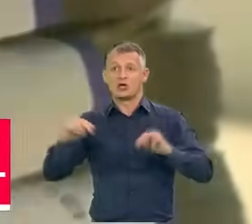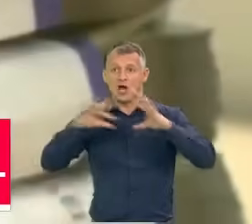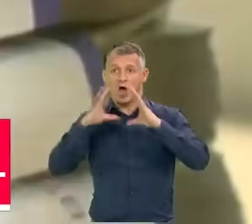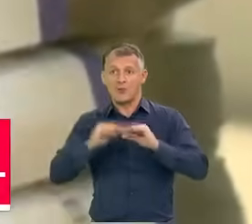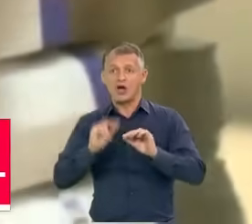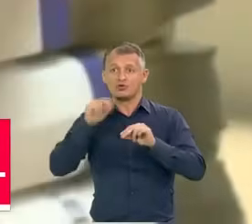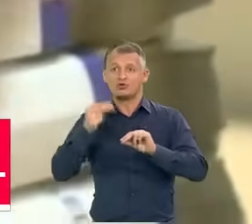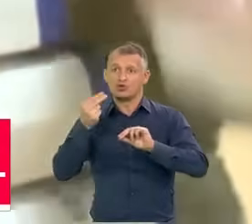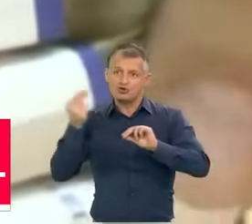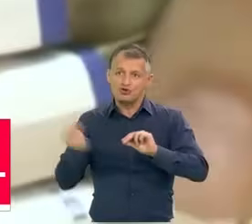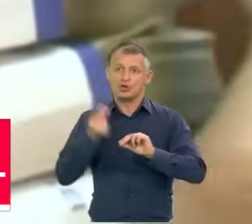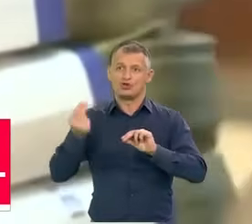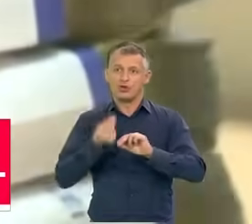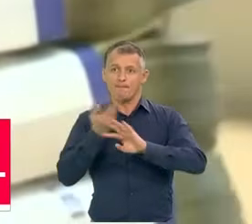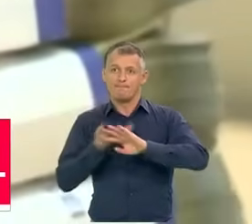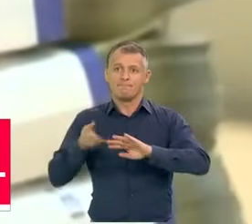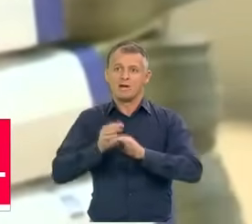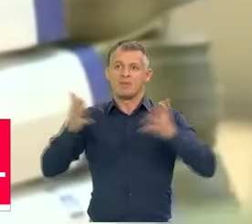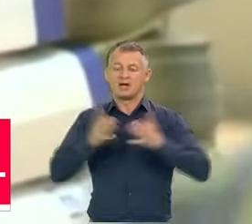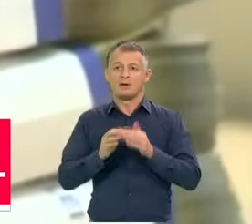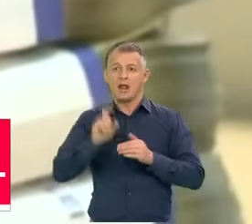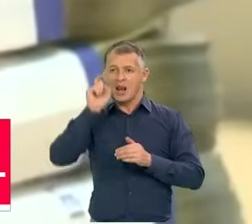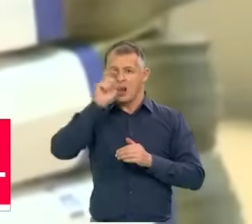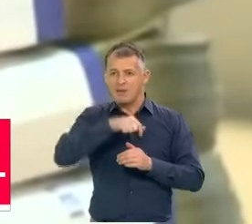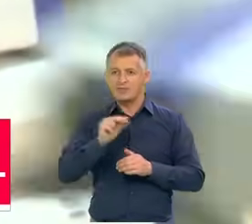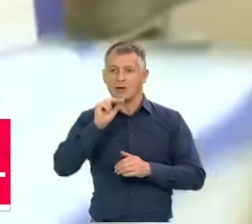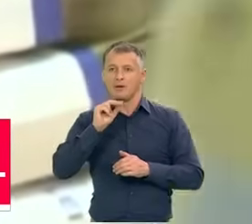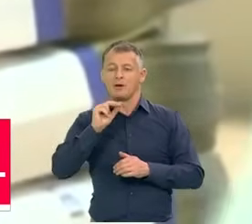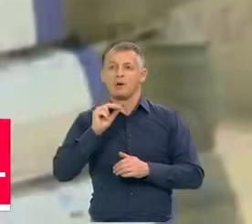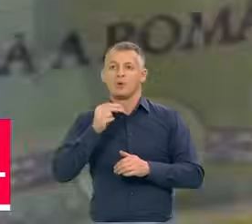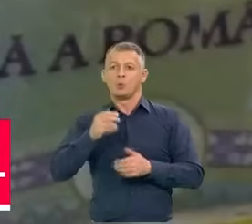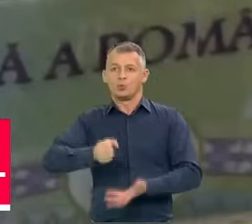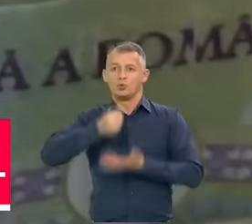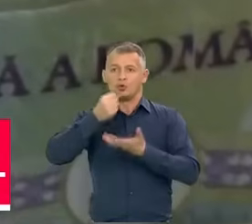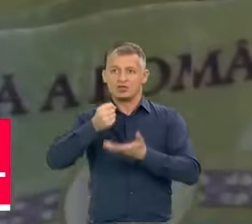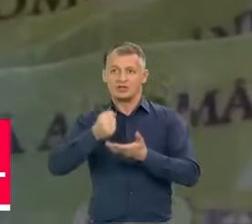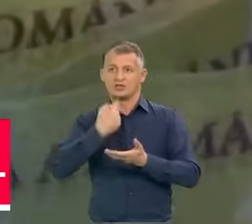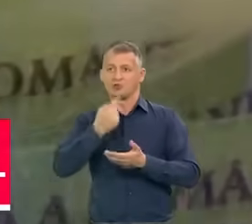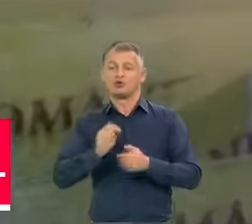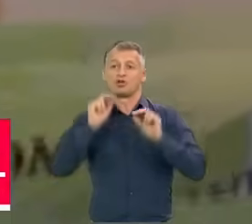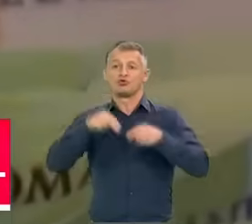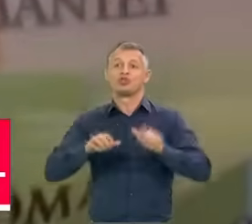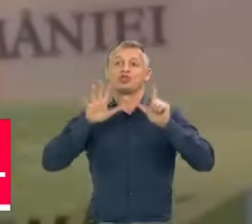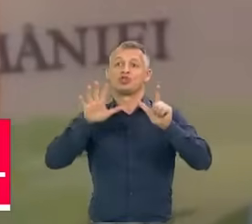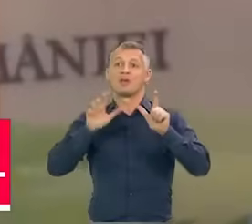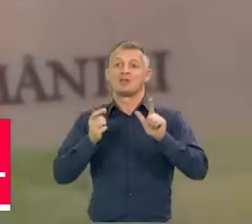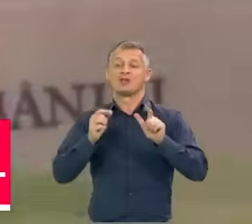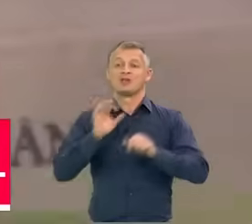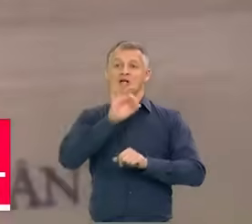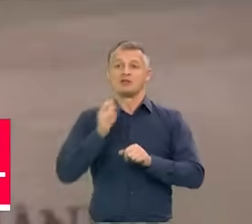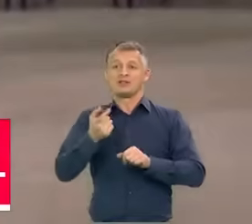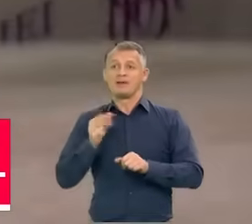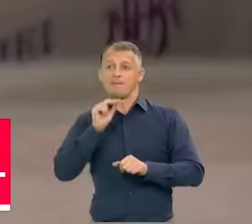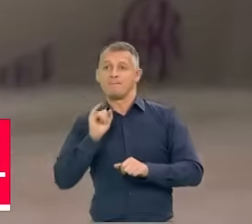în ce mai mare deficitul bugetar conform Ordonanței de rectificare va ajunge la 7% din PIB Adică peste